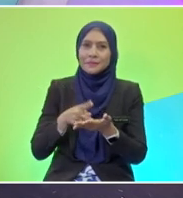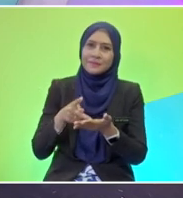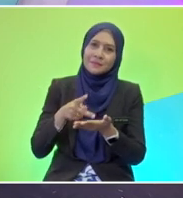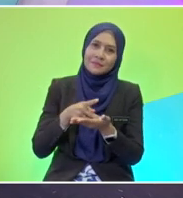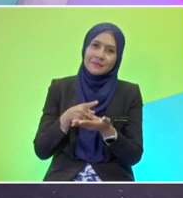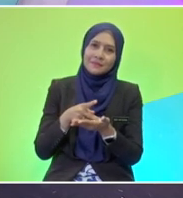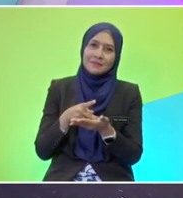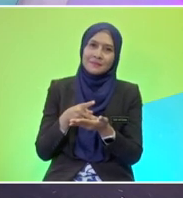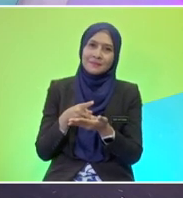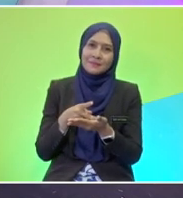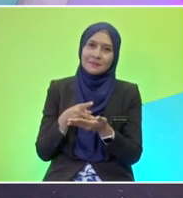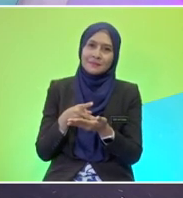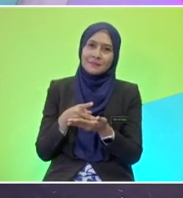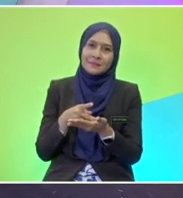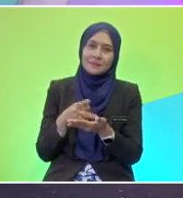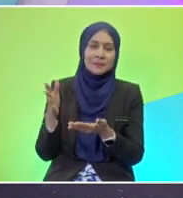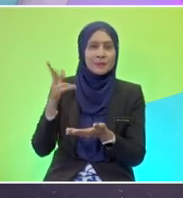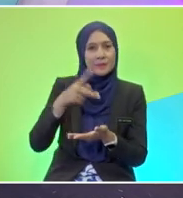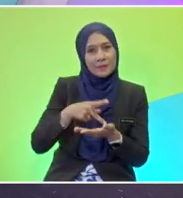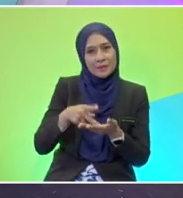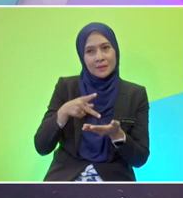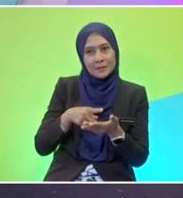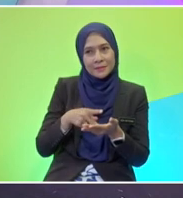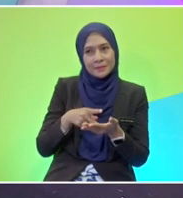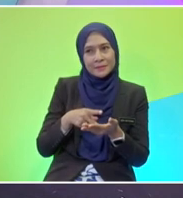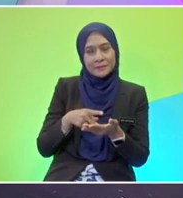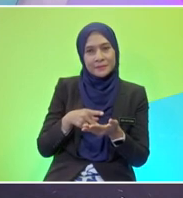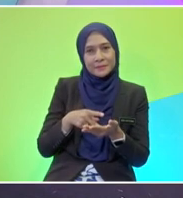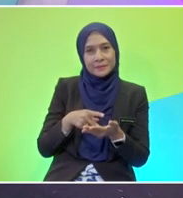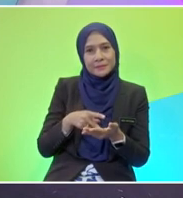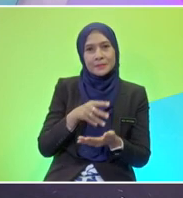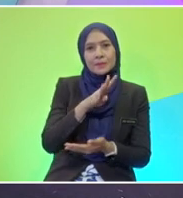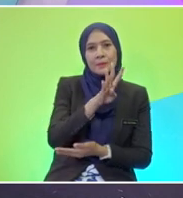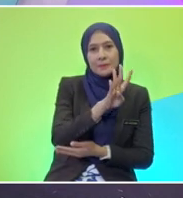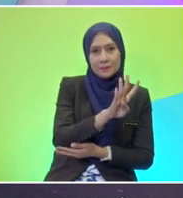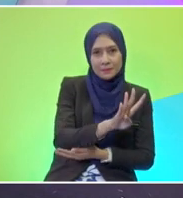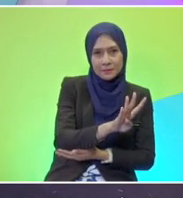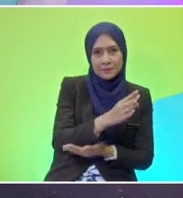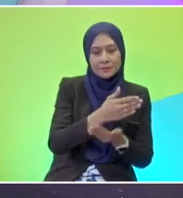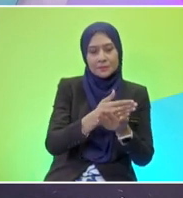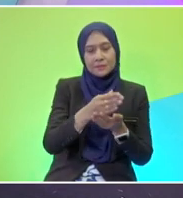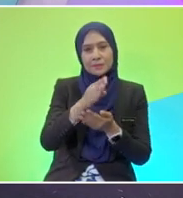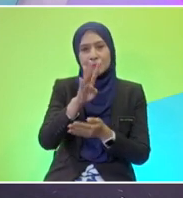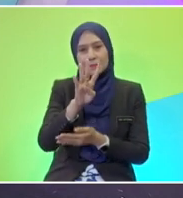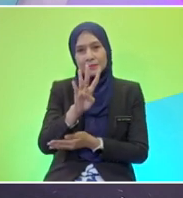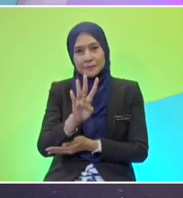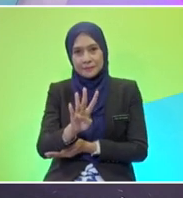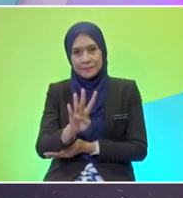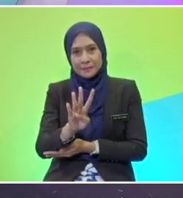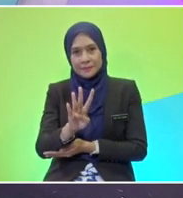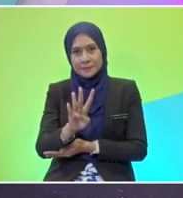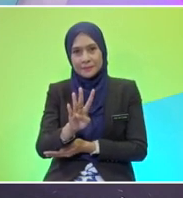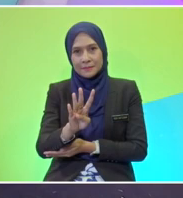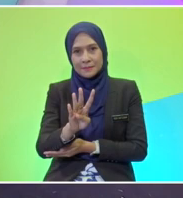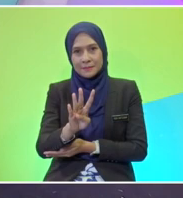kan. Cikgu, yang ini saya dah jumpa. Itu jawapan dia. Murid-murid kena tulis berapa? Empat. Tolak empat Kak